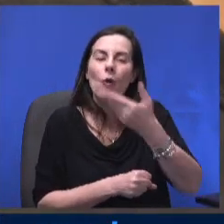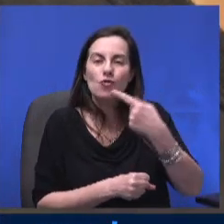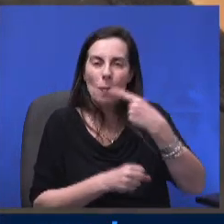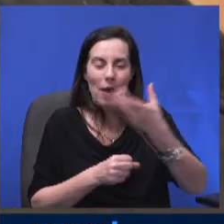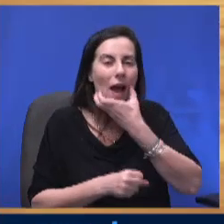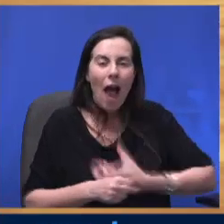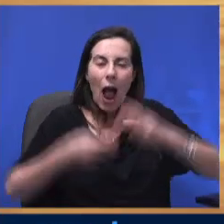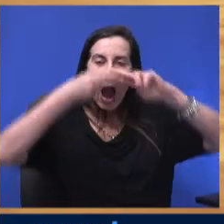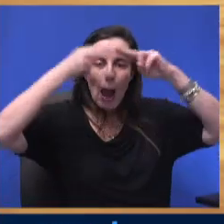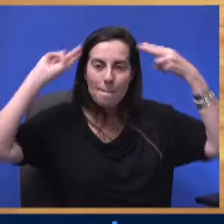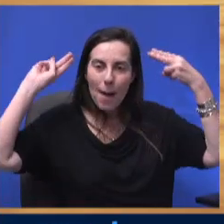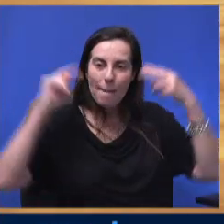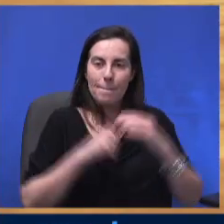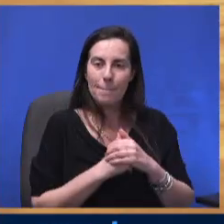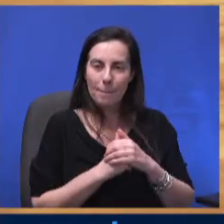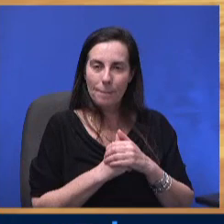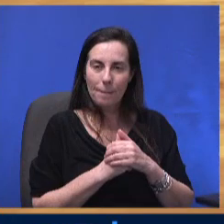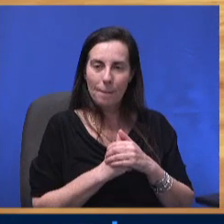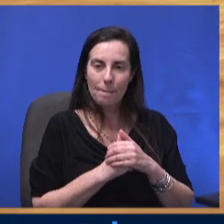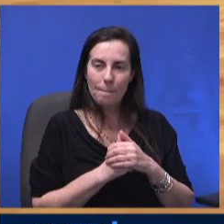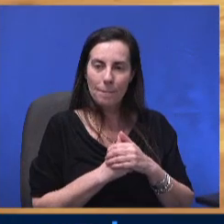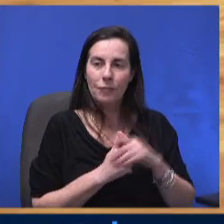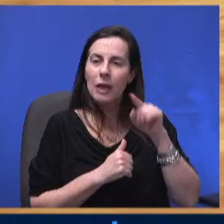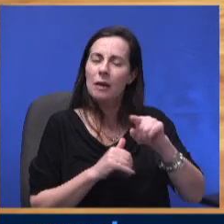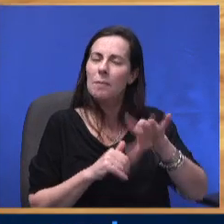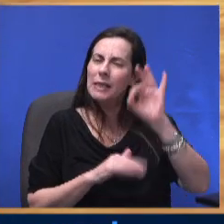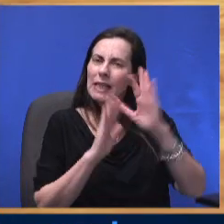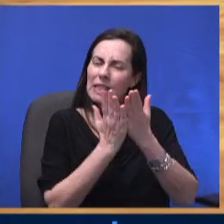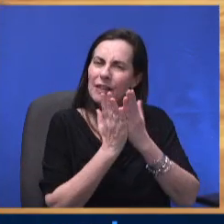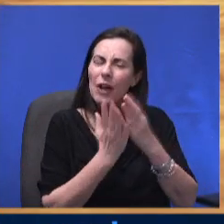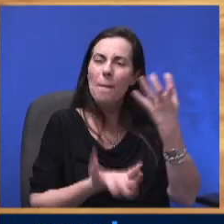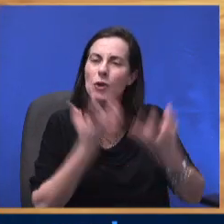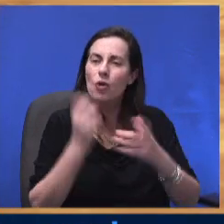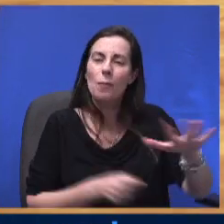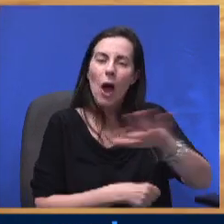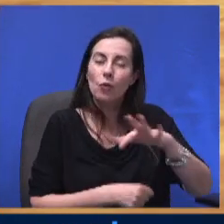עליו. וככה הגעתי לספרי בישול מהאזור שלנו מלפני